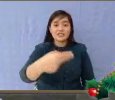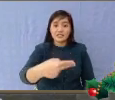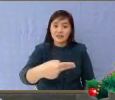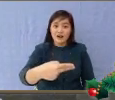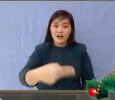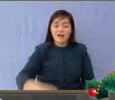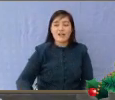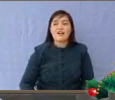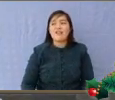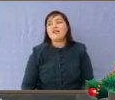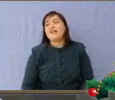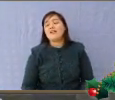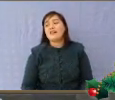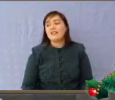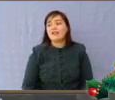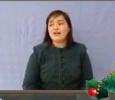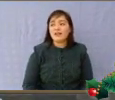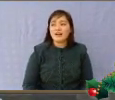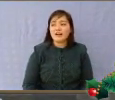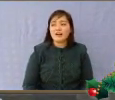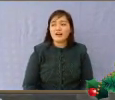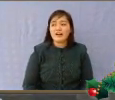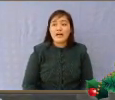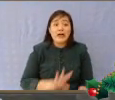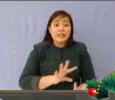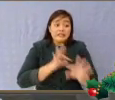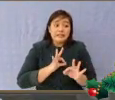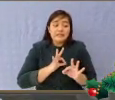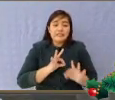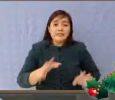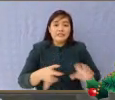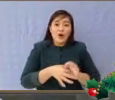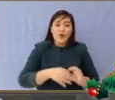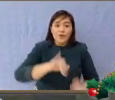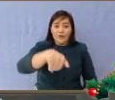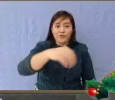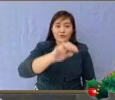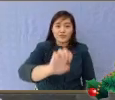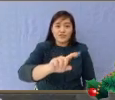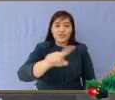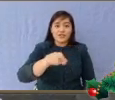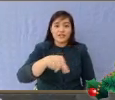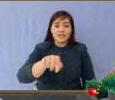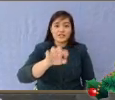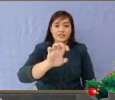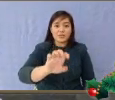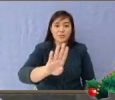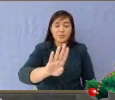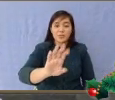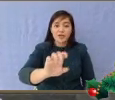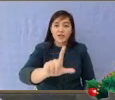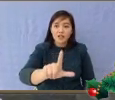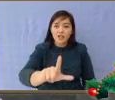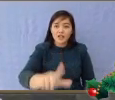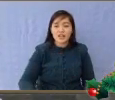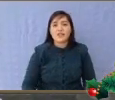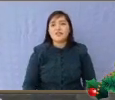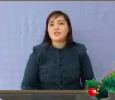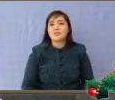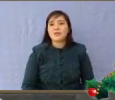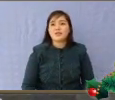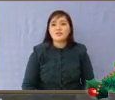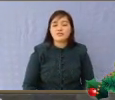siya. Pero nasumpungan siya ng Panginoon sa cave. At doon siya kinausap ng Panginoon. Anong ginagawa mo dito,